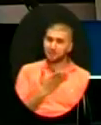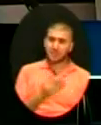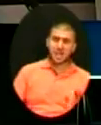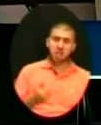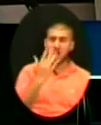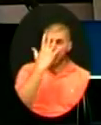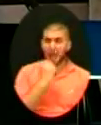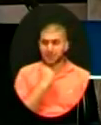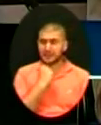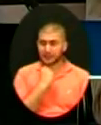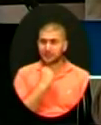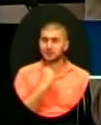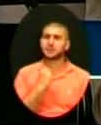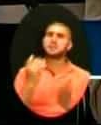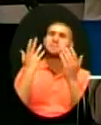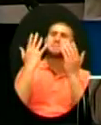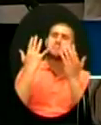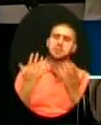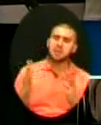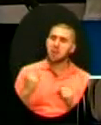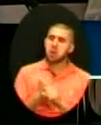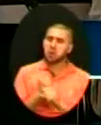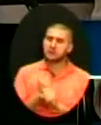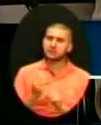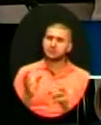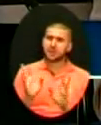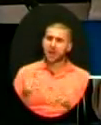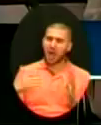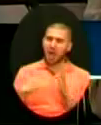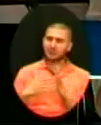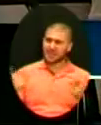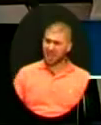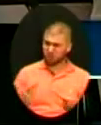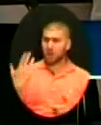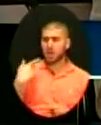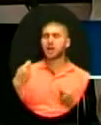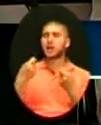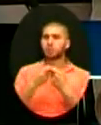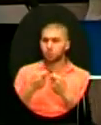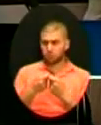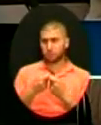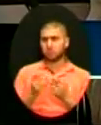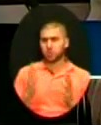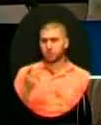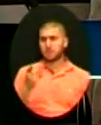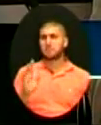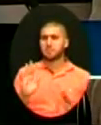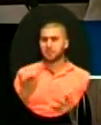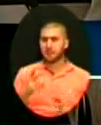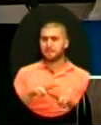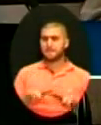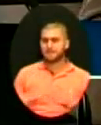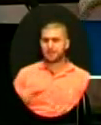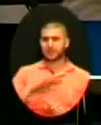ראשי החמאס, מתי, מה עושים הפסקת אש, היה קשור בהחלט במה מצבה